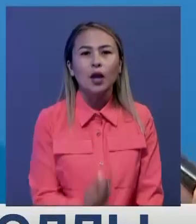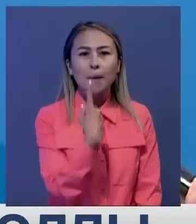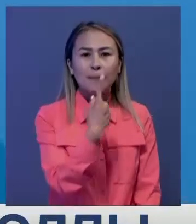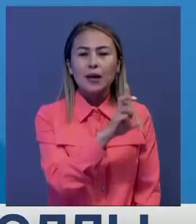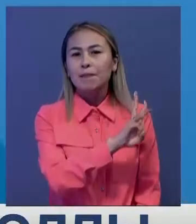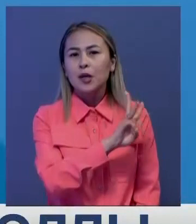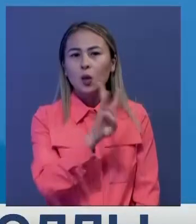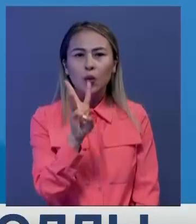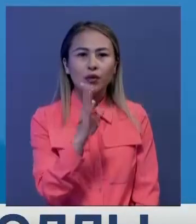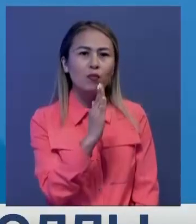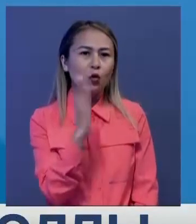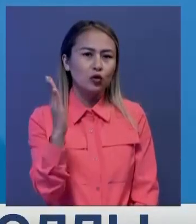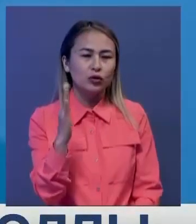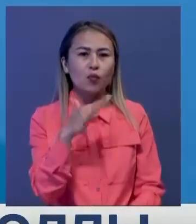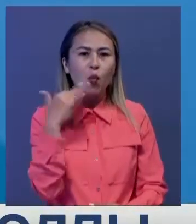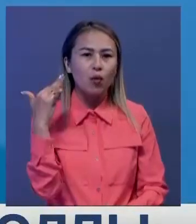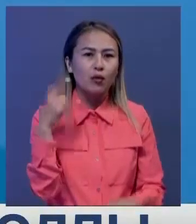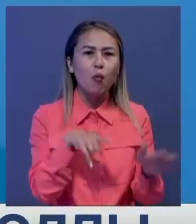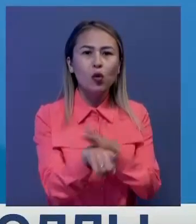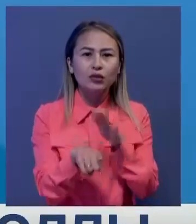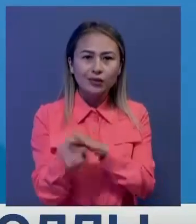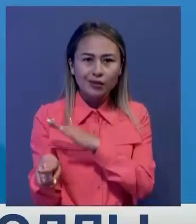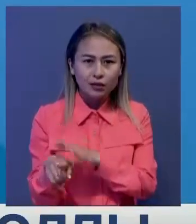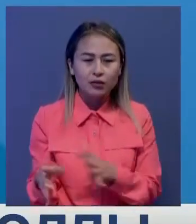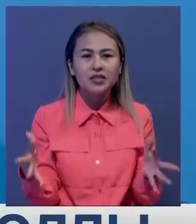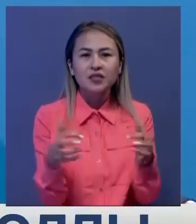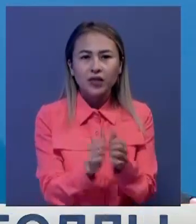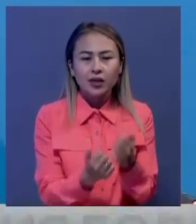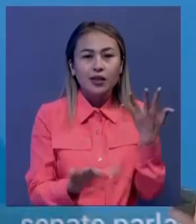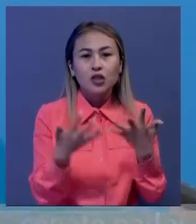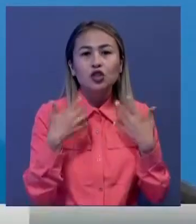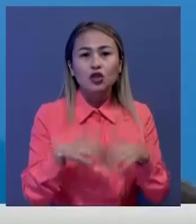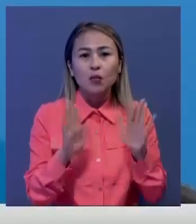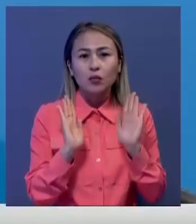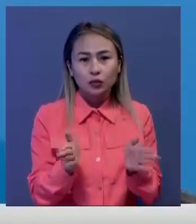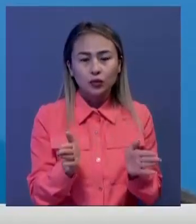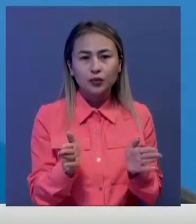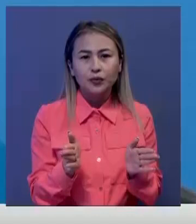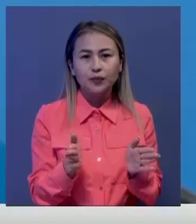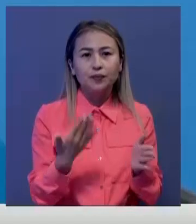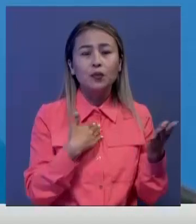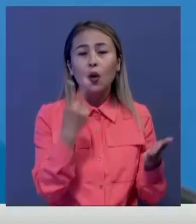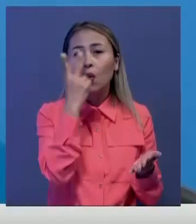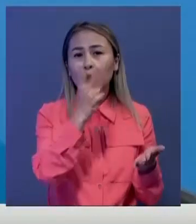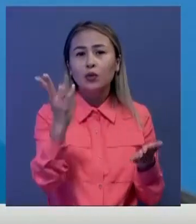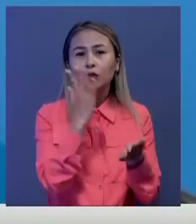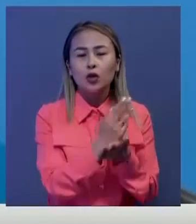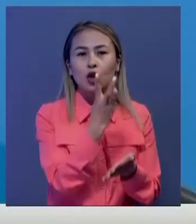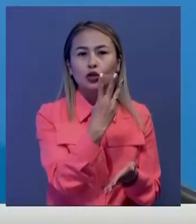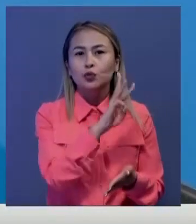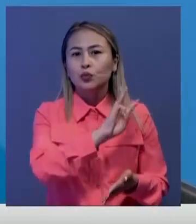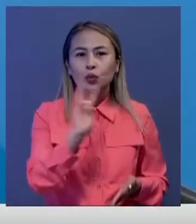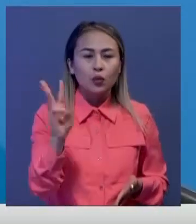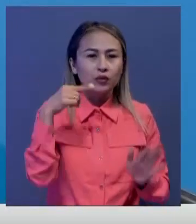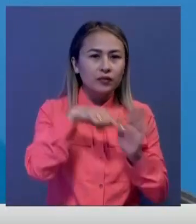астам босқындарды тірі қалған шығарып тастайтын болсақ, biz körüp oturmuz, 3 milyon